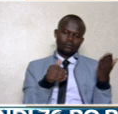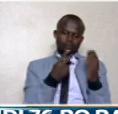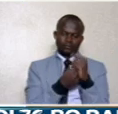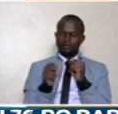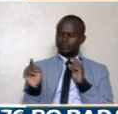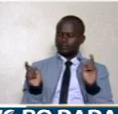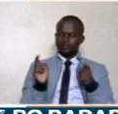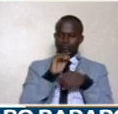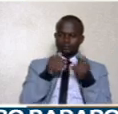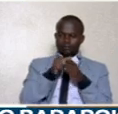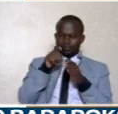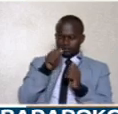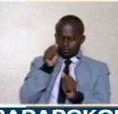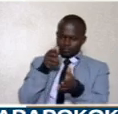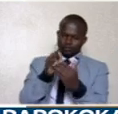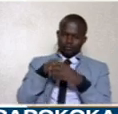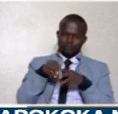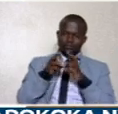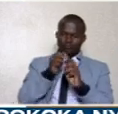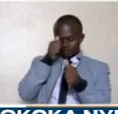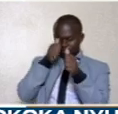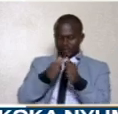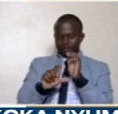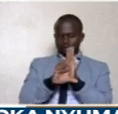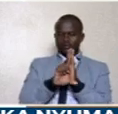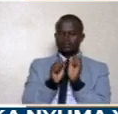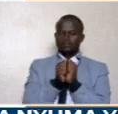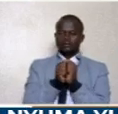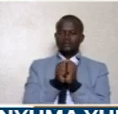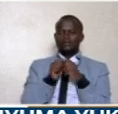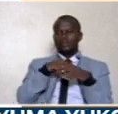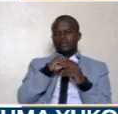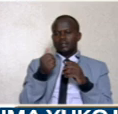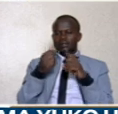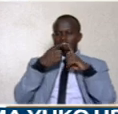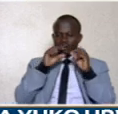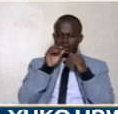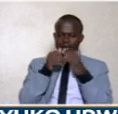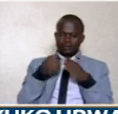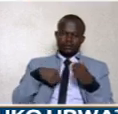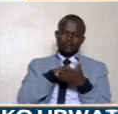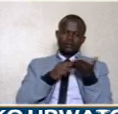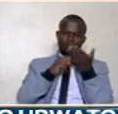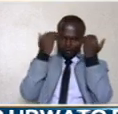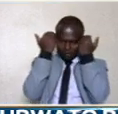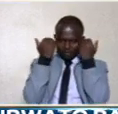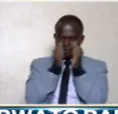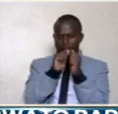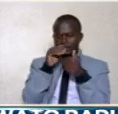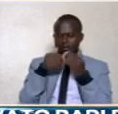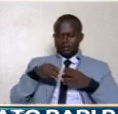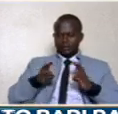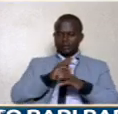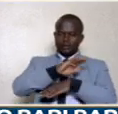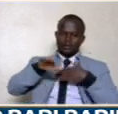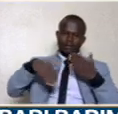zombi agomba gukurikiranwa mu buryo bukurikije amategeko. Mu yandi magambo, tugiye kwiyambaza inkiko n'izindi nzira zose